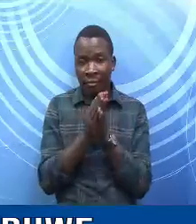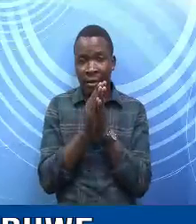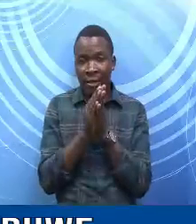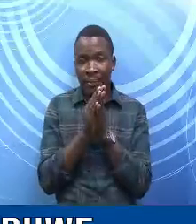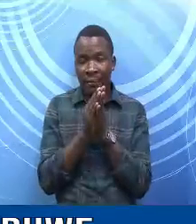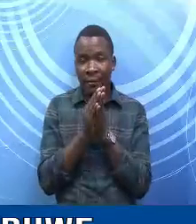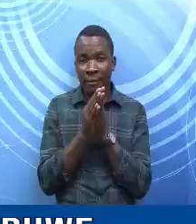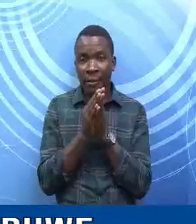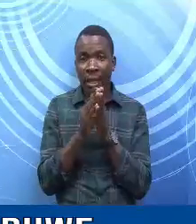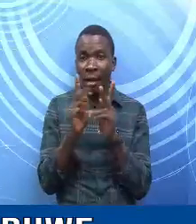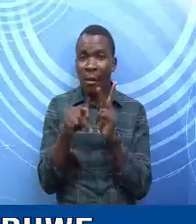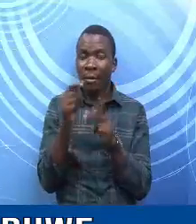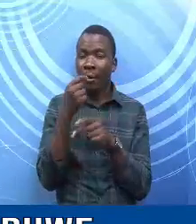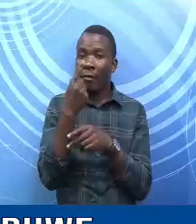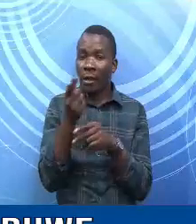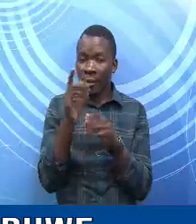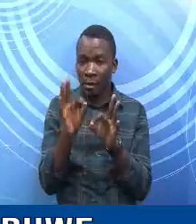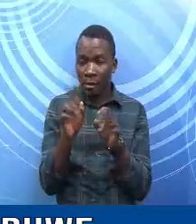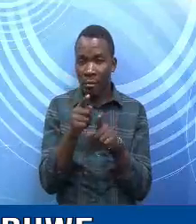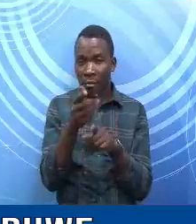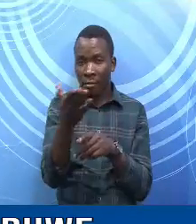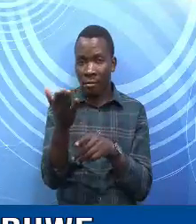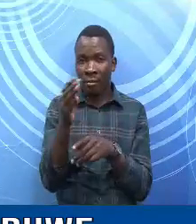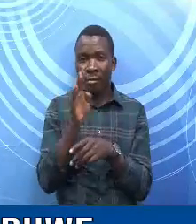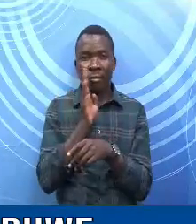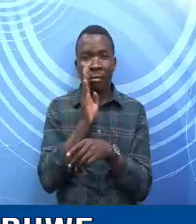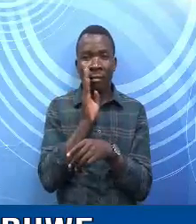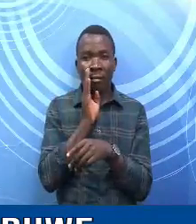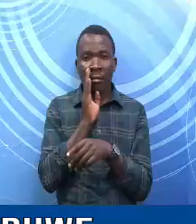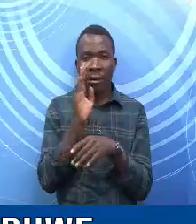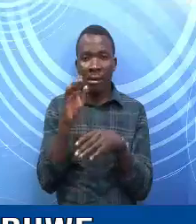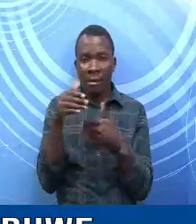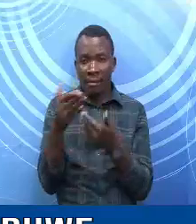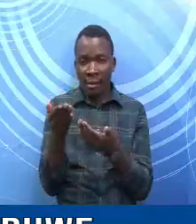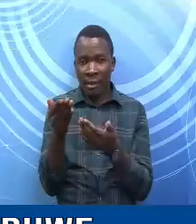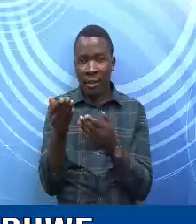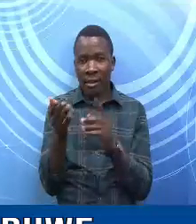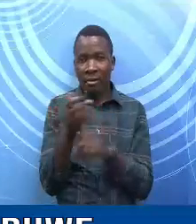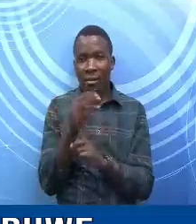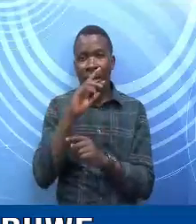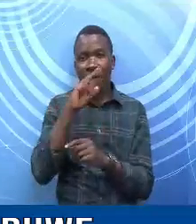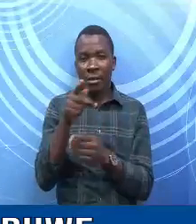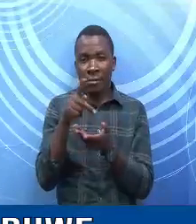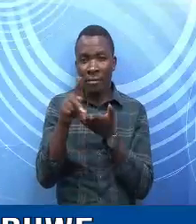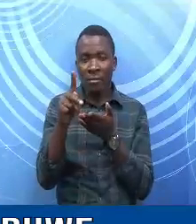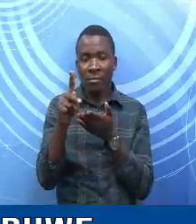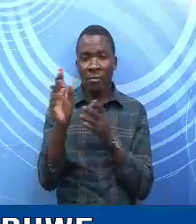Abavuga ibyo barabeshya. Kugeza uyu munota kazu twari twabura igisubizo cyo kubishyura.